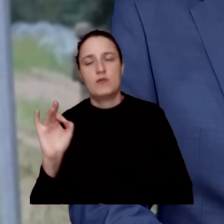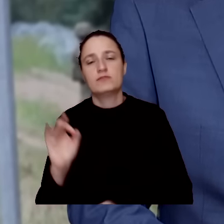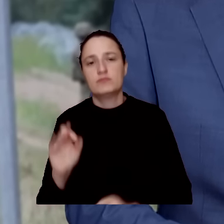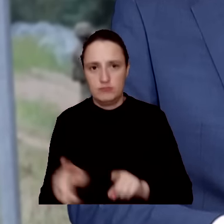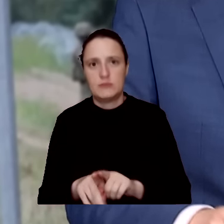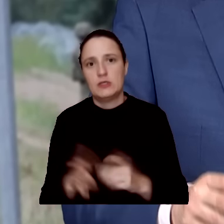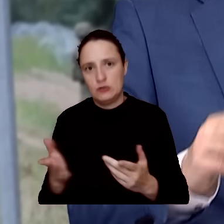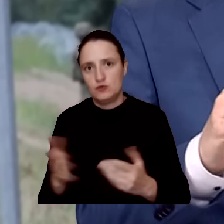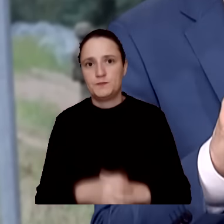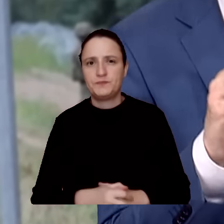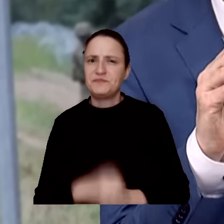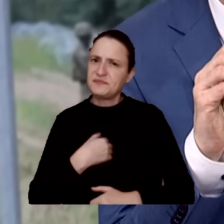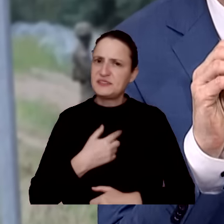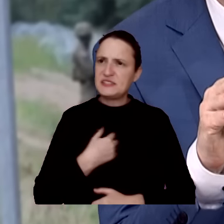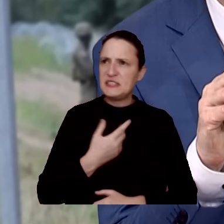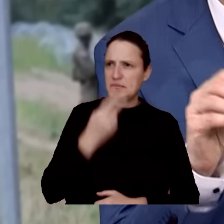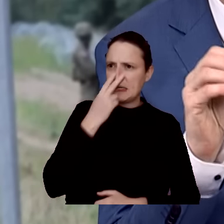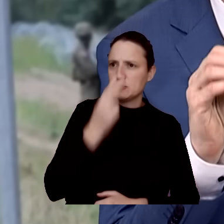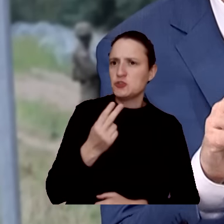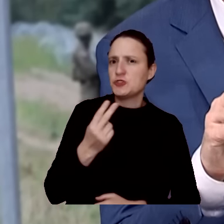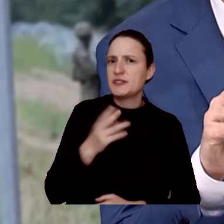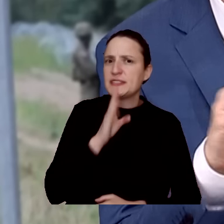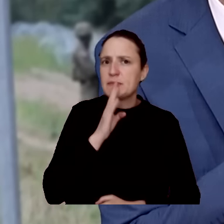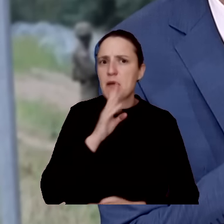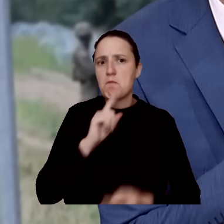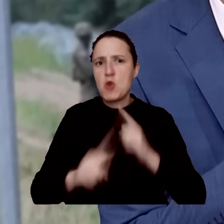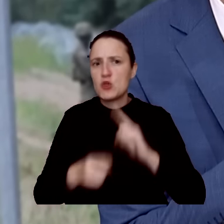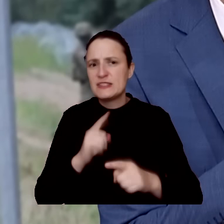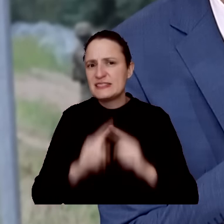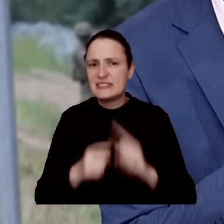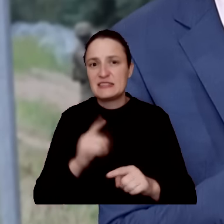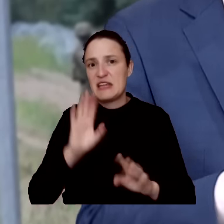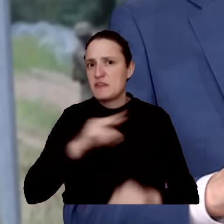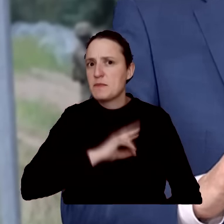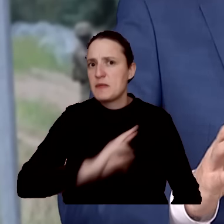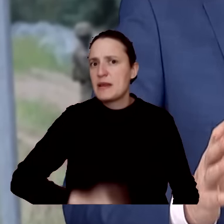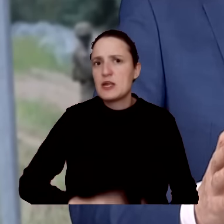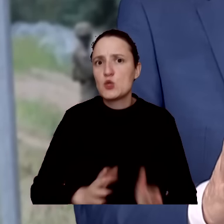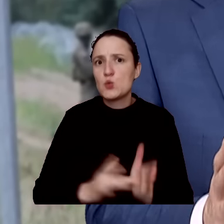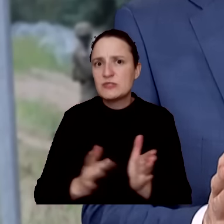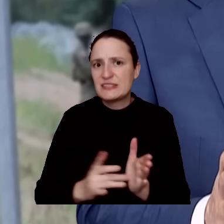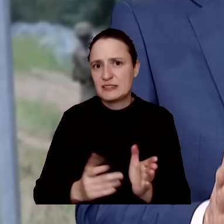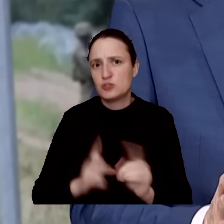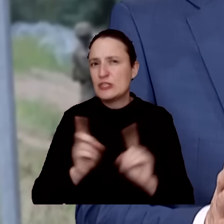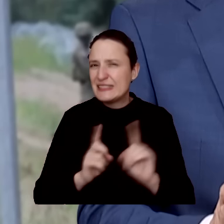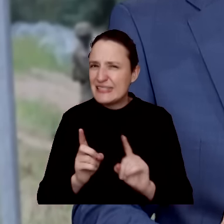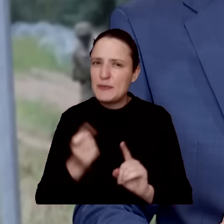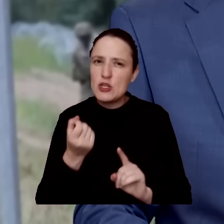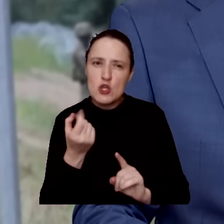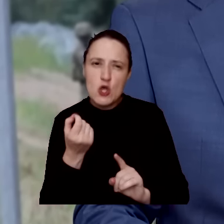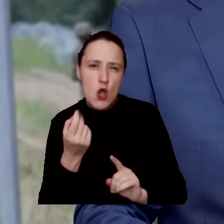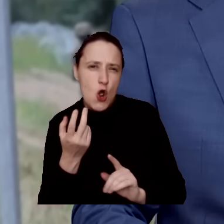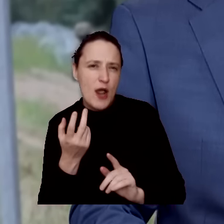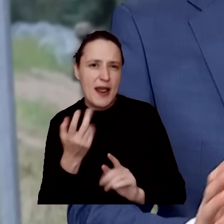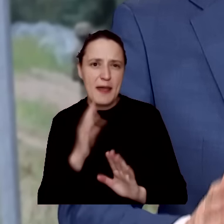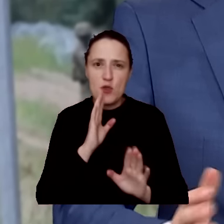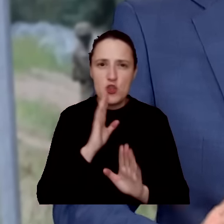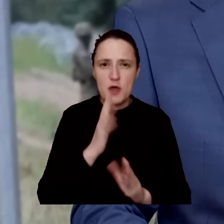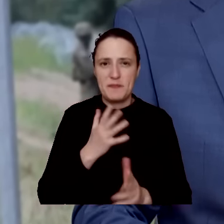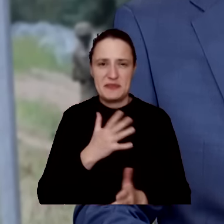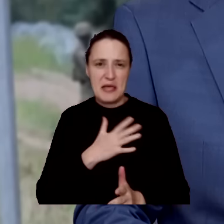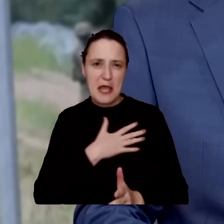I ja mam wrażenie, że czasem politycy, czasem sam pan premier Donald Tusk jest troszeczkę zaszantażowany